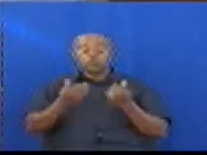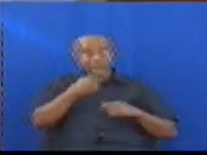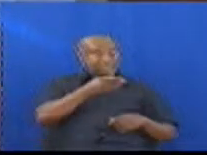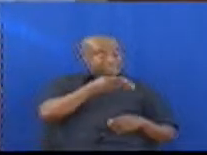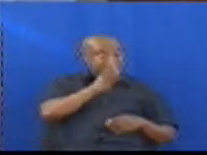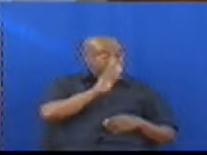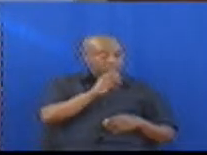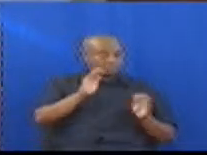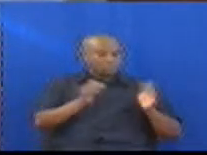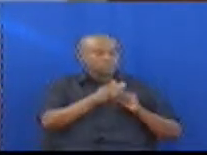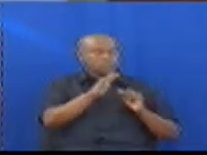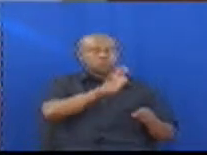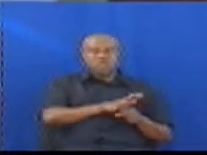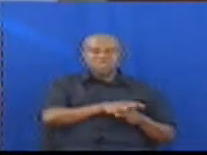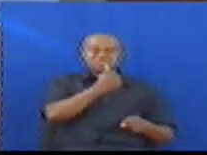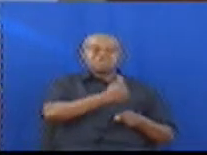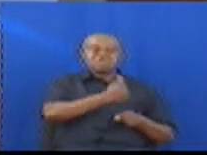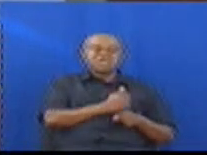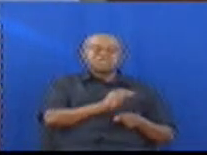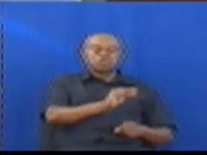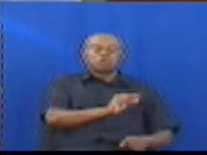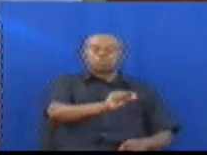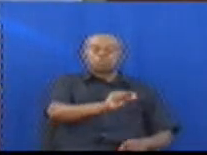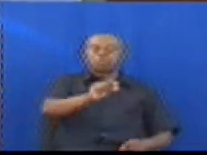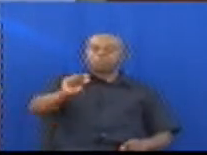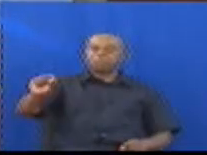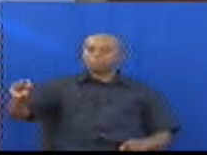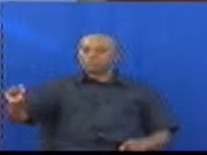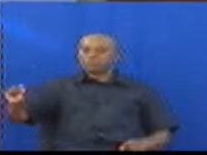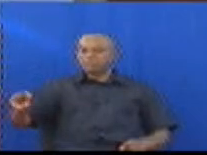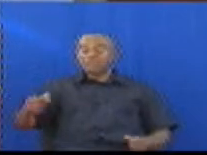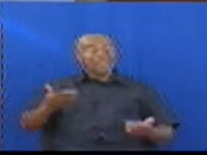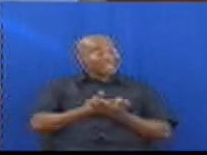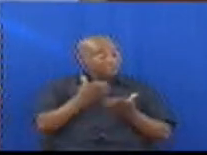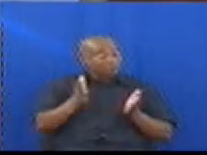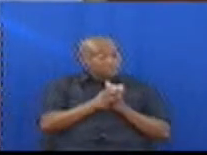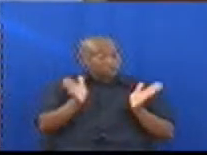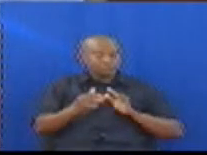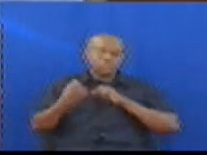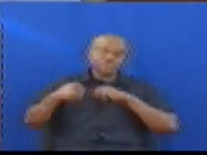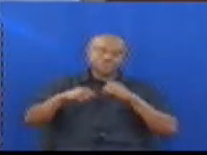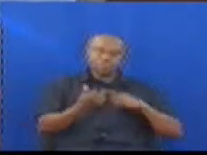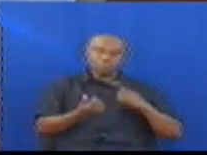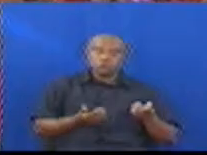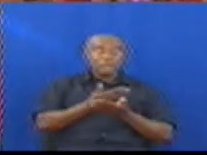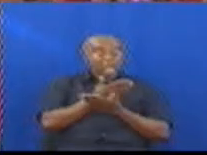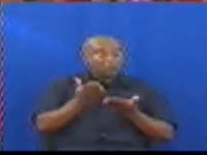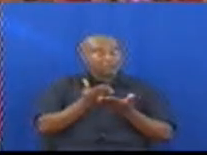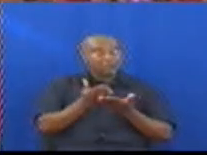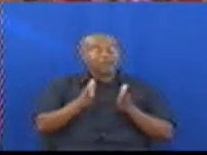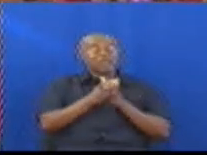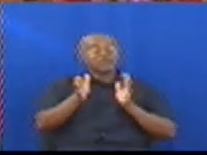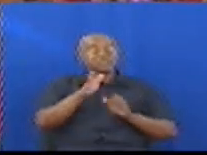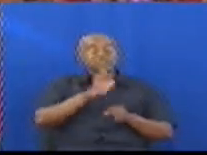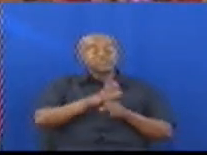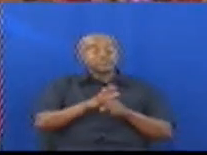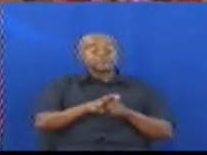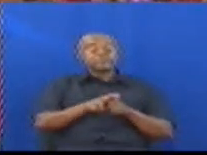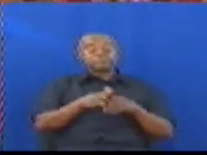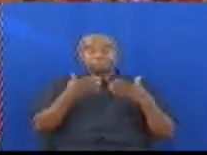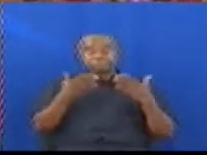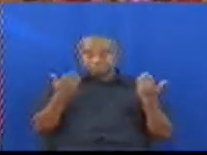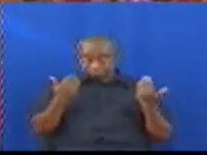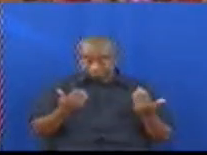kidogo, wanagawana, leo ndio huyu, ndio huyu, hawana nafasi ya kutosha ya kupractice. Ilikuwa pengine izidishwe